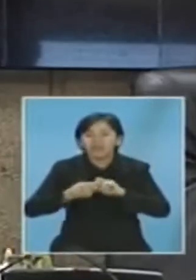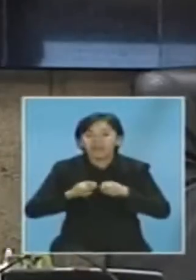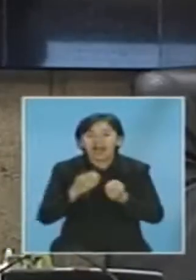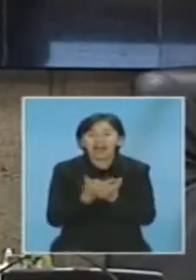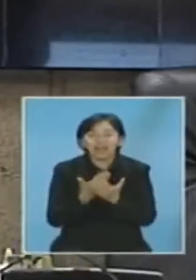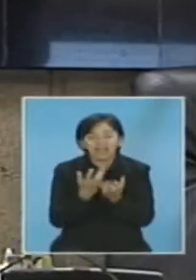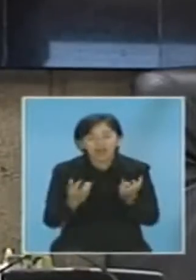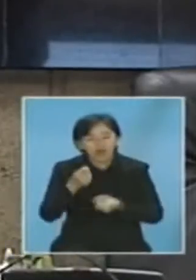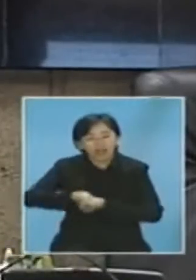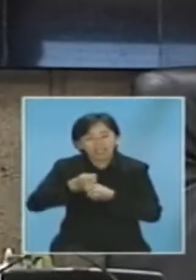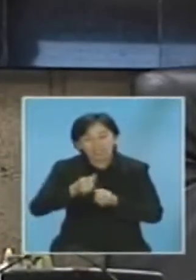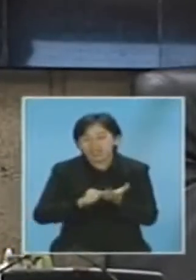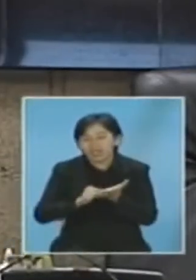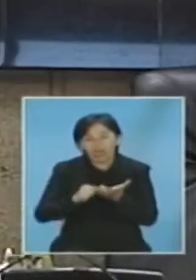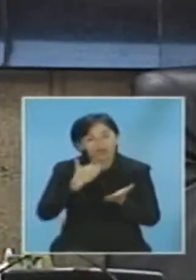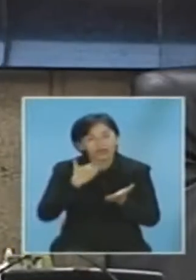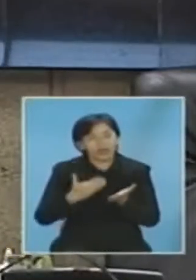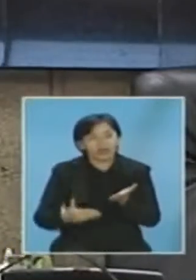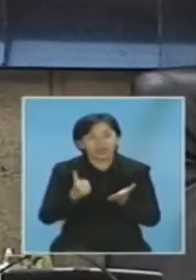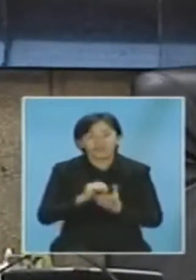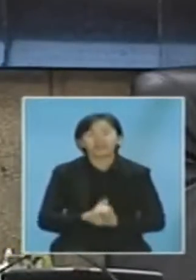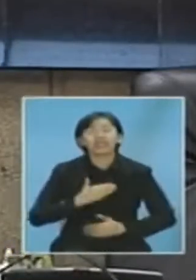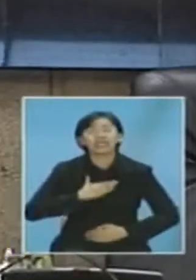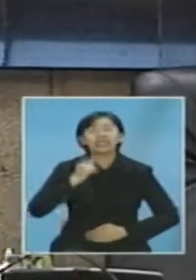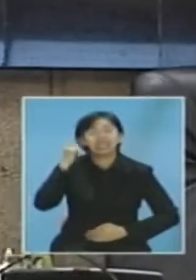ค้าในระยะยาวและยั่งยืนค่ะและเชื่อว่